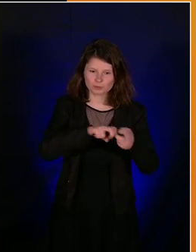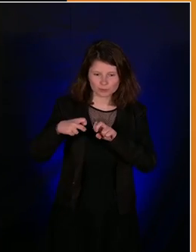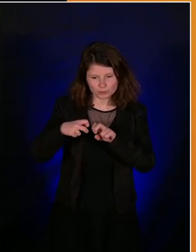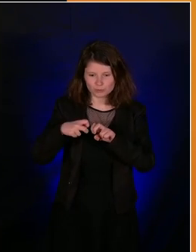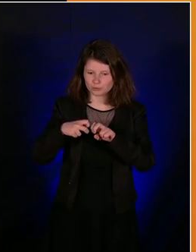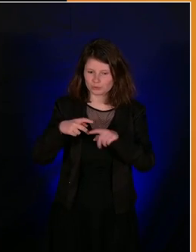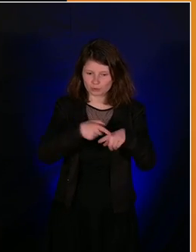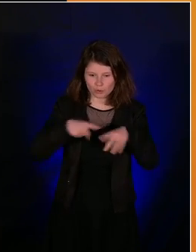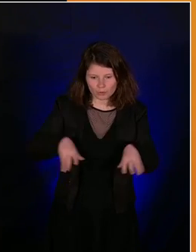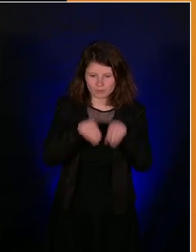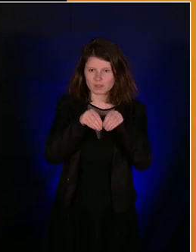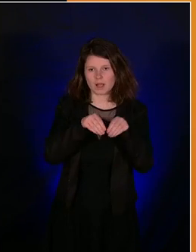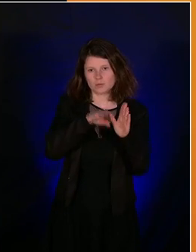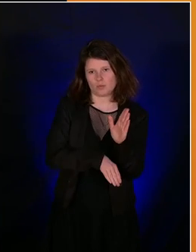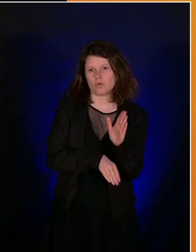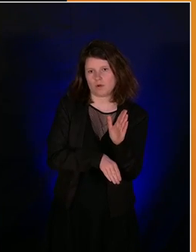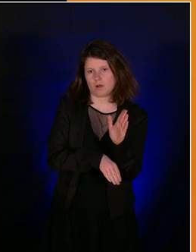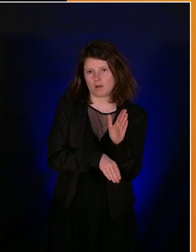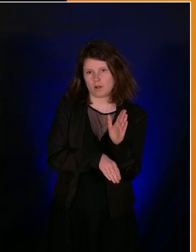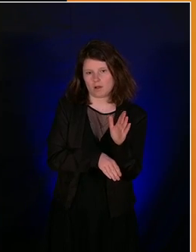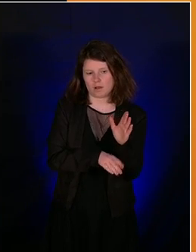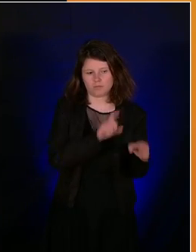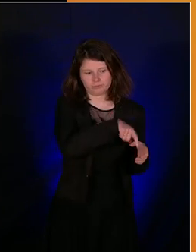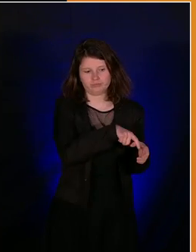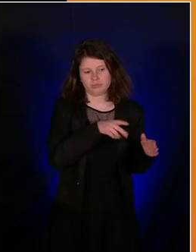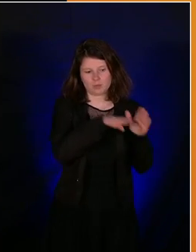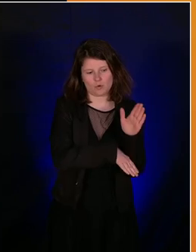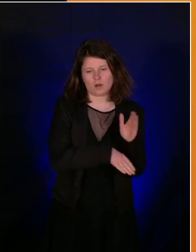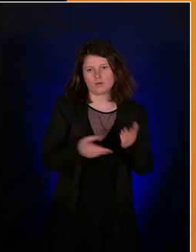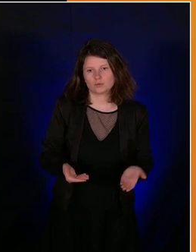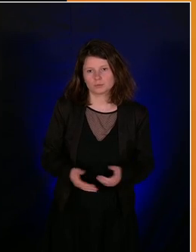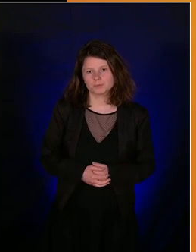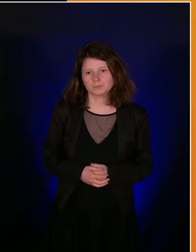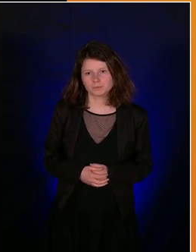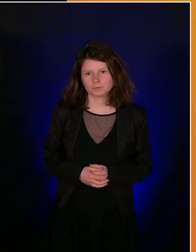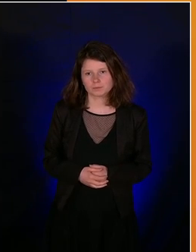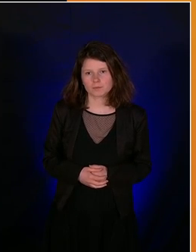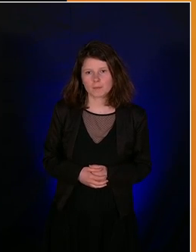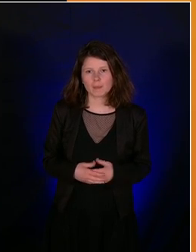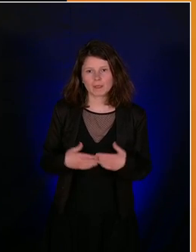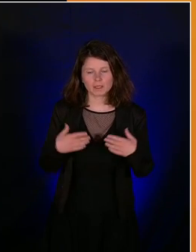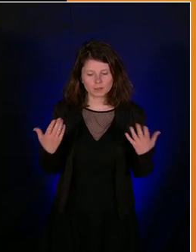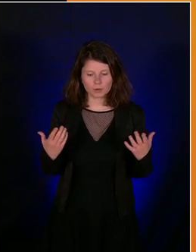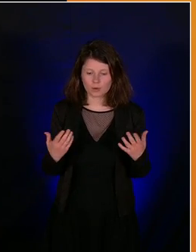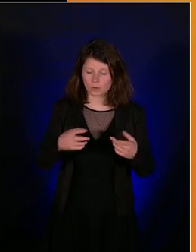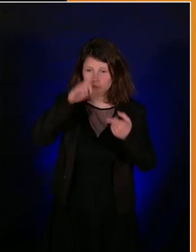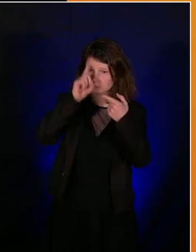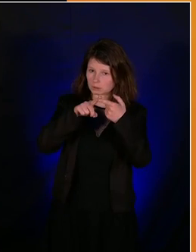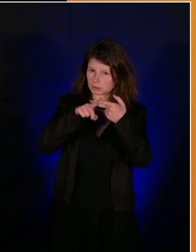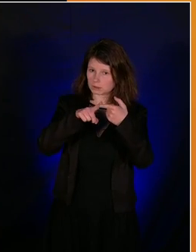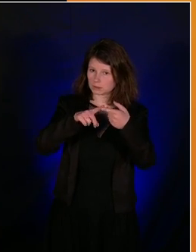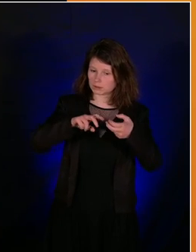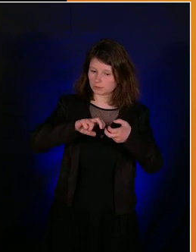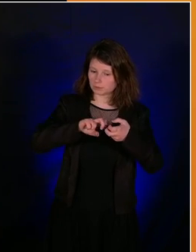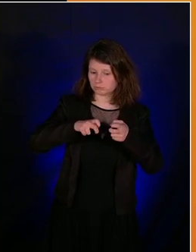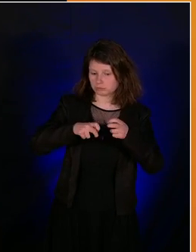confédérées adhérent aujourd'hui à la FSM donc pour être une organisation de masse il faut être il faut